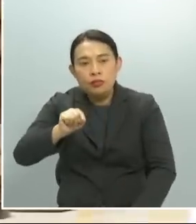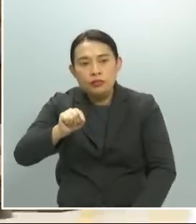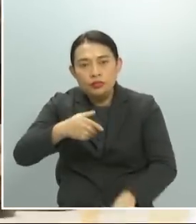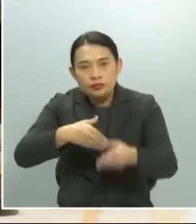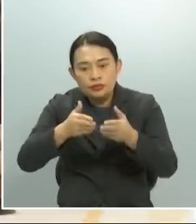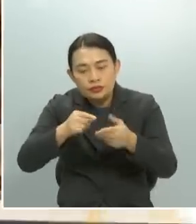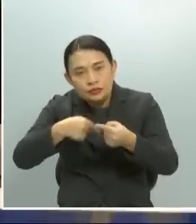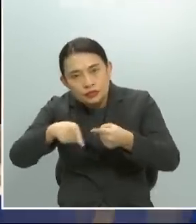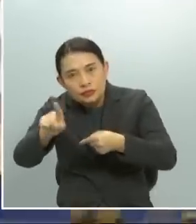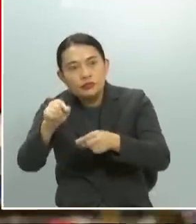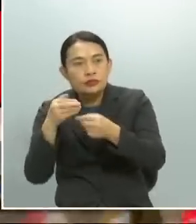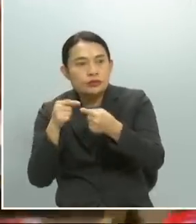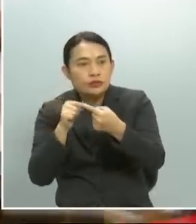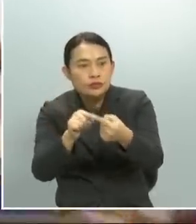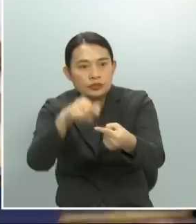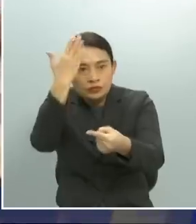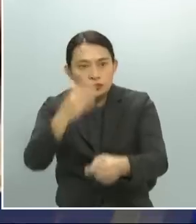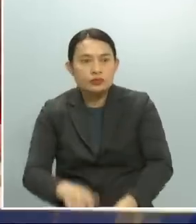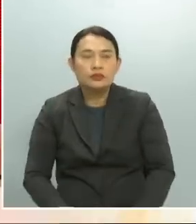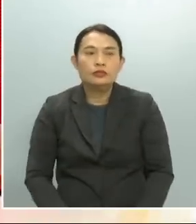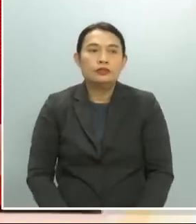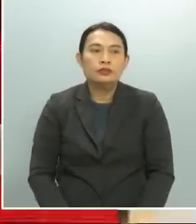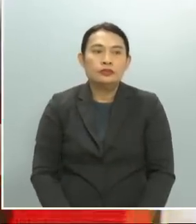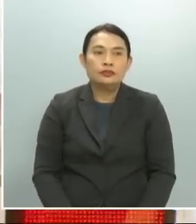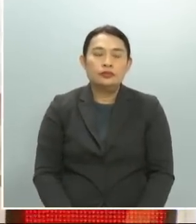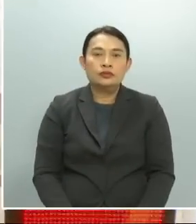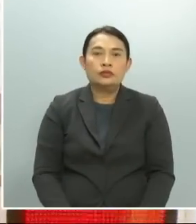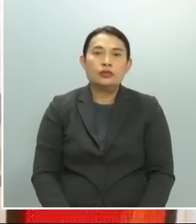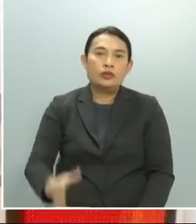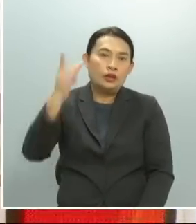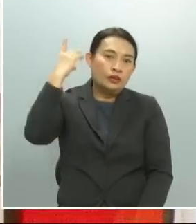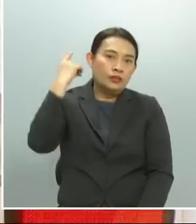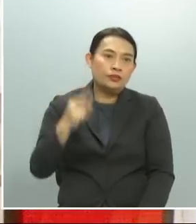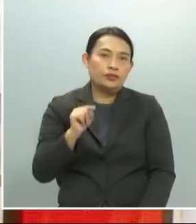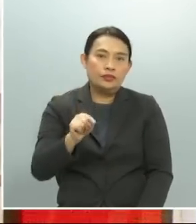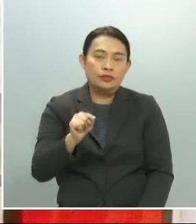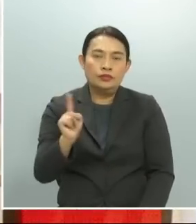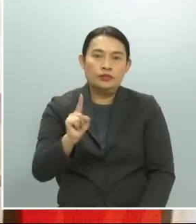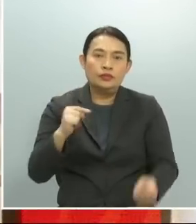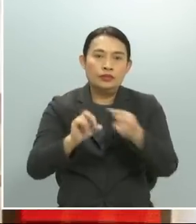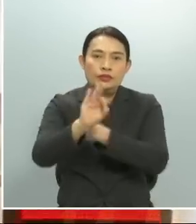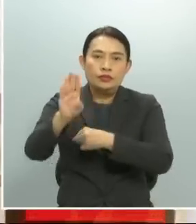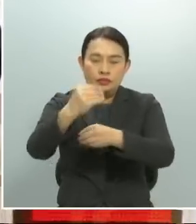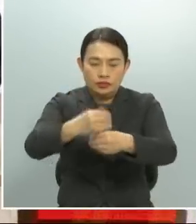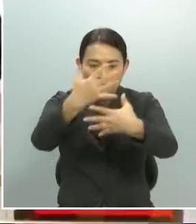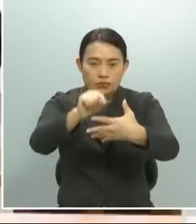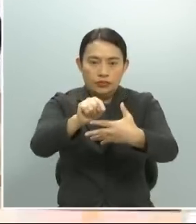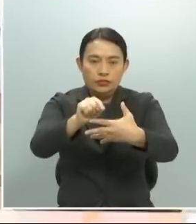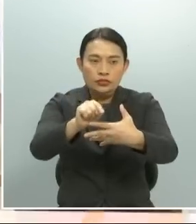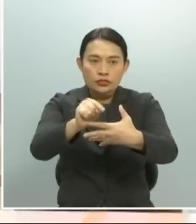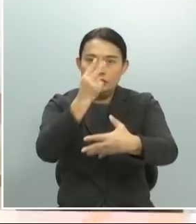นั้นจำได้ใช่ไหมล่าสุดคุณอมรรัตน์เมื่อวานโพสต์คลิปเหตุการณ์นี้ท่านผู้ชม